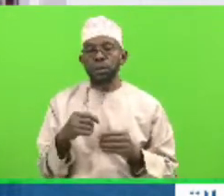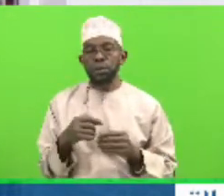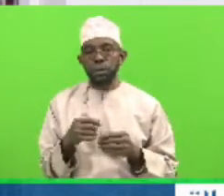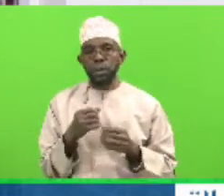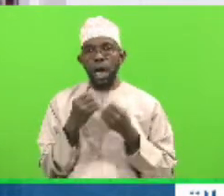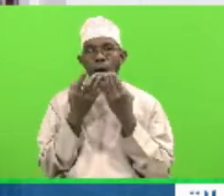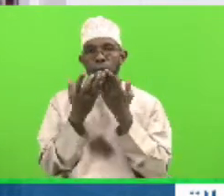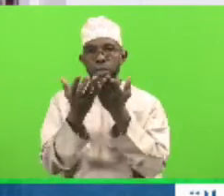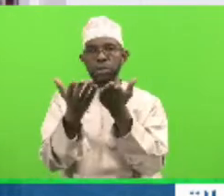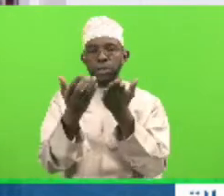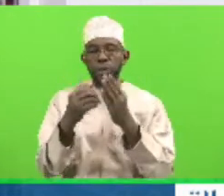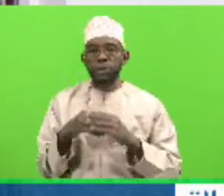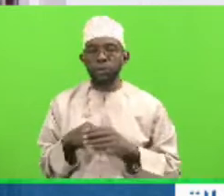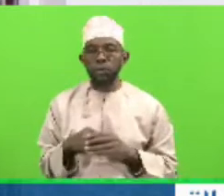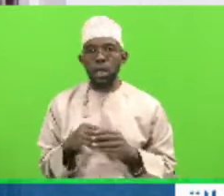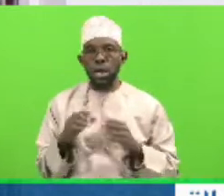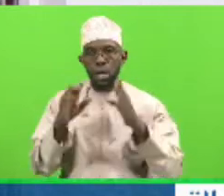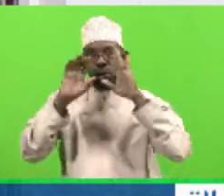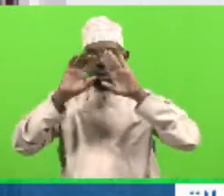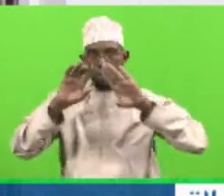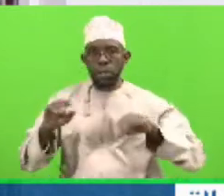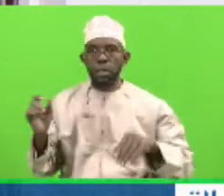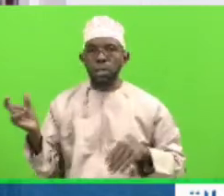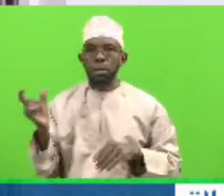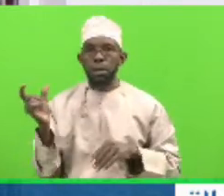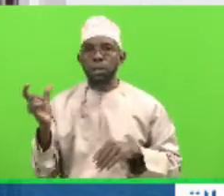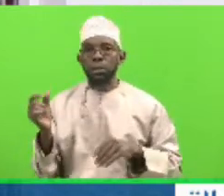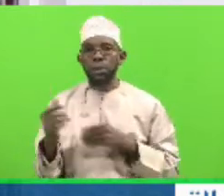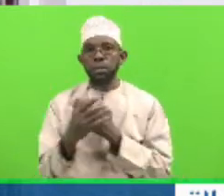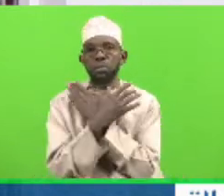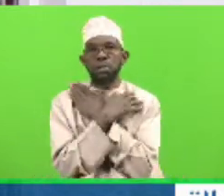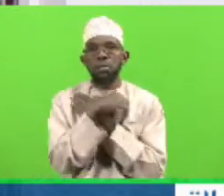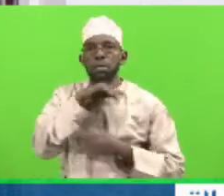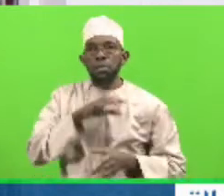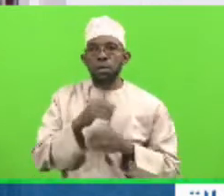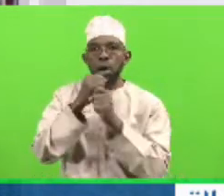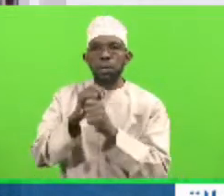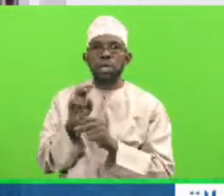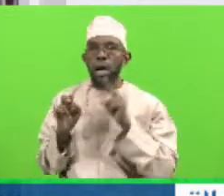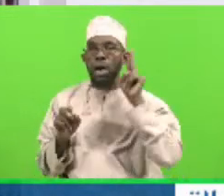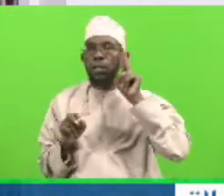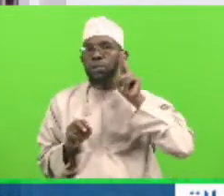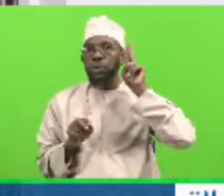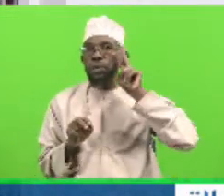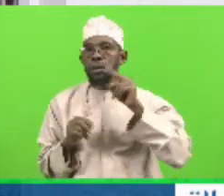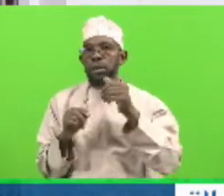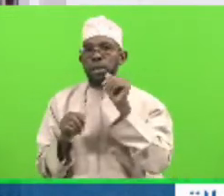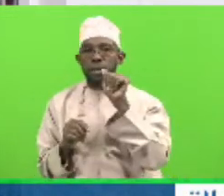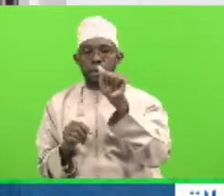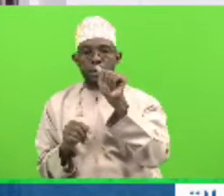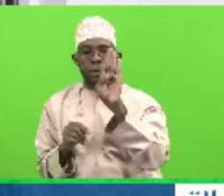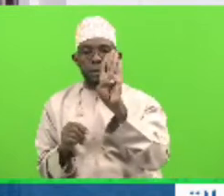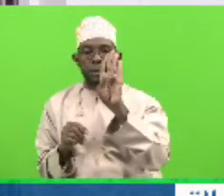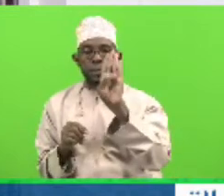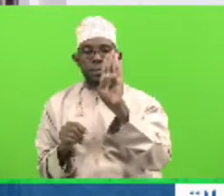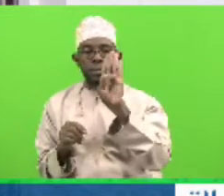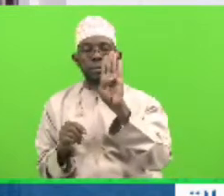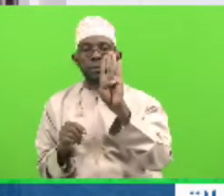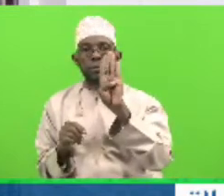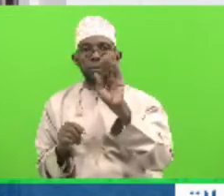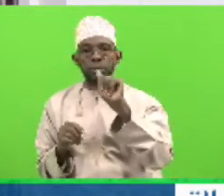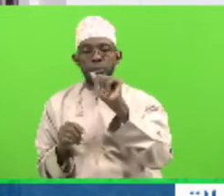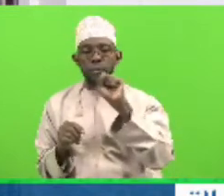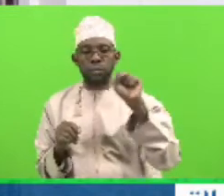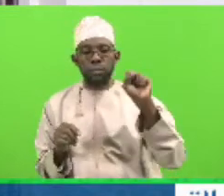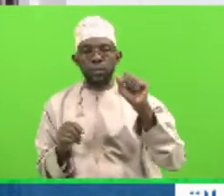يوجد ولي أمر المسلمين. وعن ابن عباس رضي الله عنه أن رسول الله صلى الله عليه